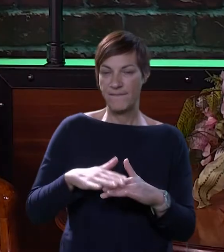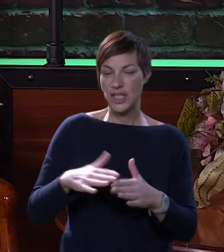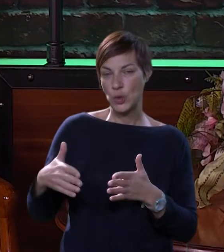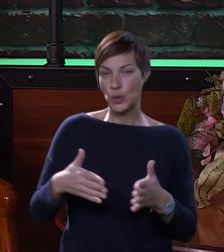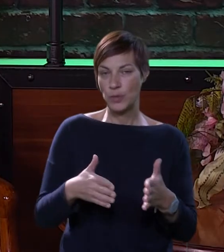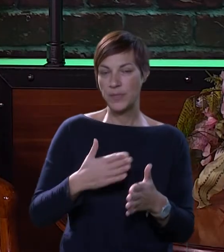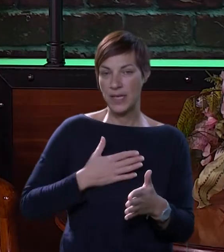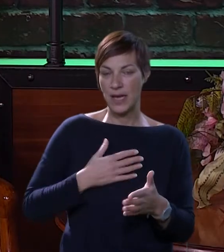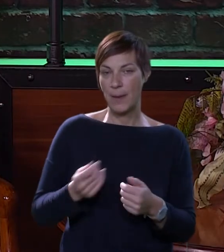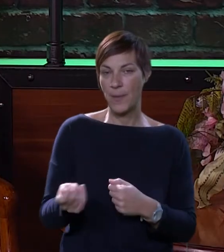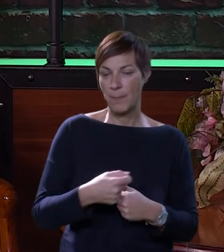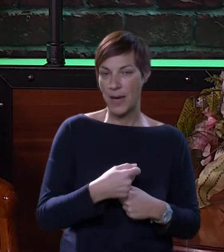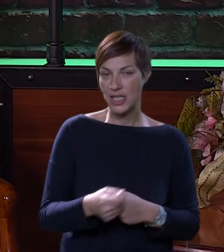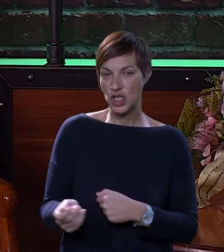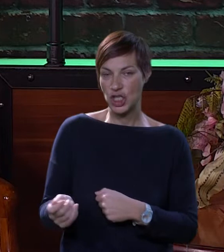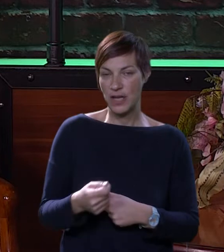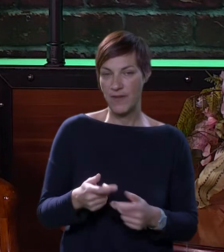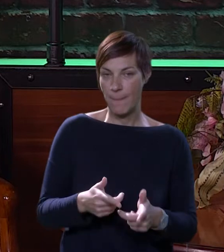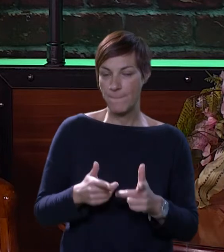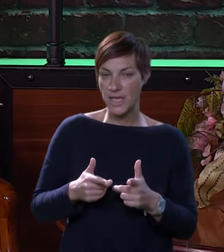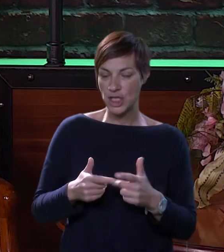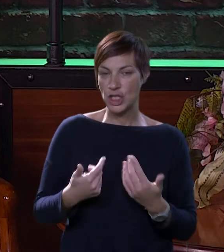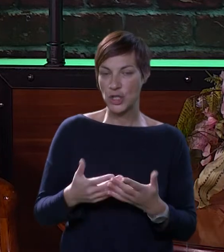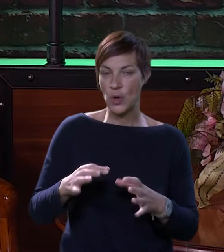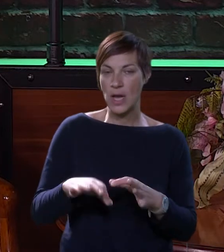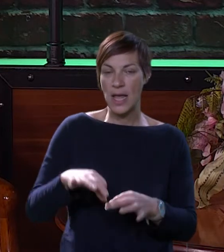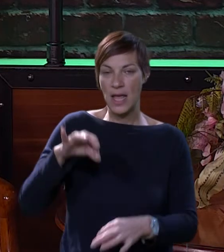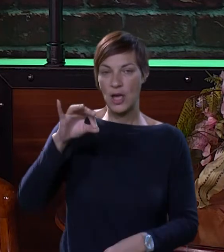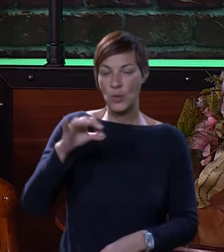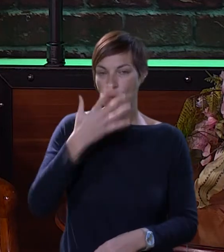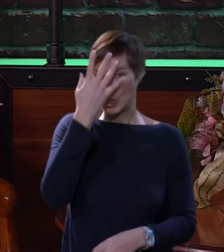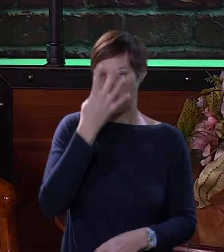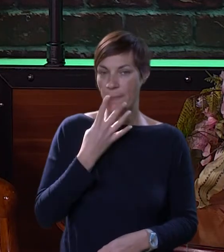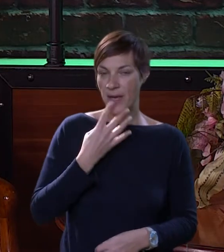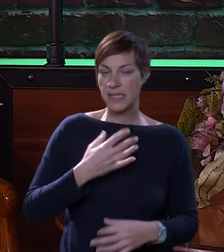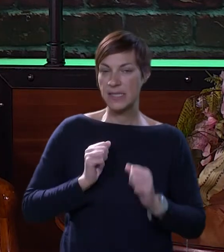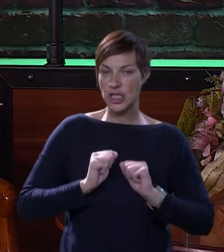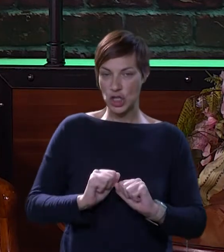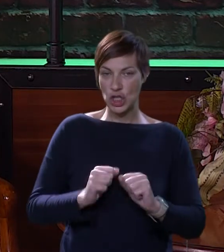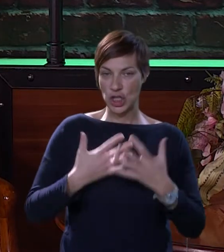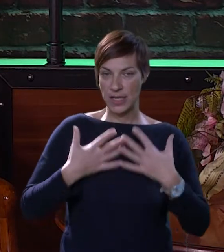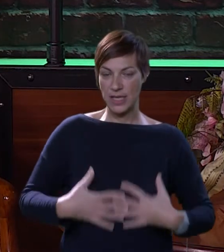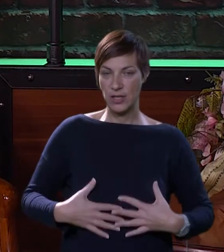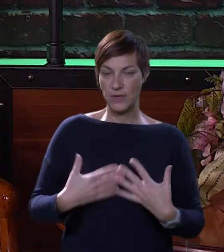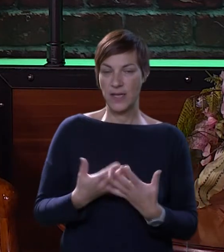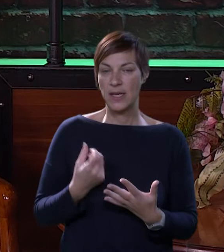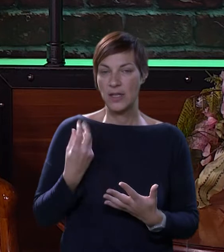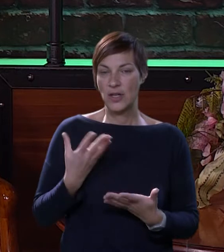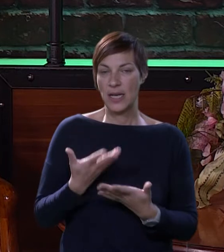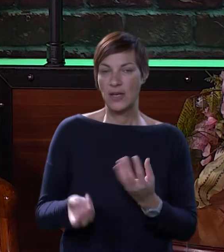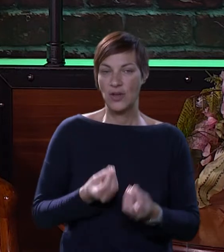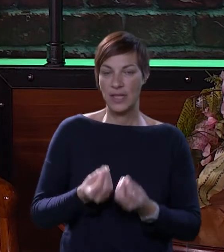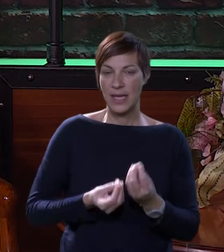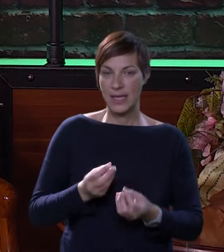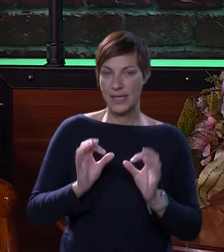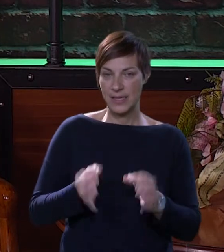tom smjeru. Ja imam noževe, mačeve, pištolje, uže, maske, štitove. Zato što dokle god je